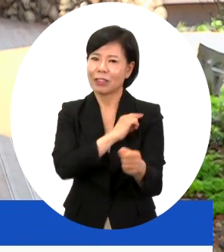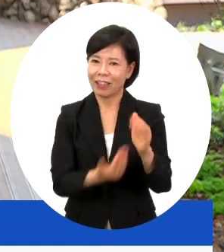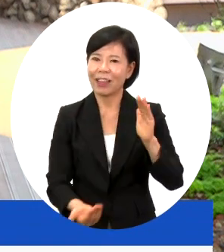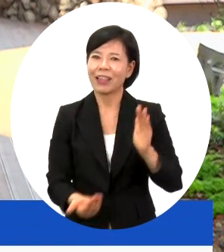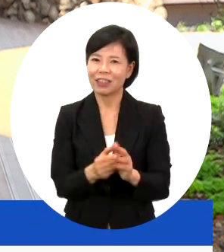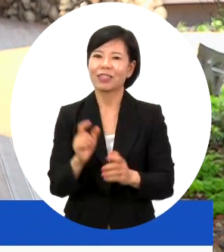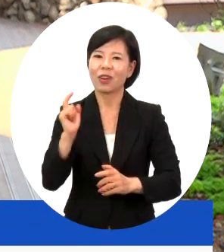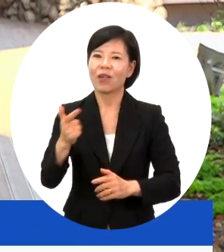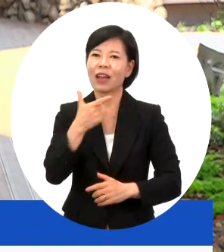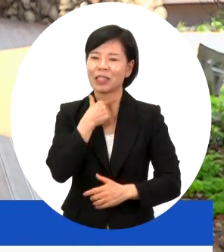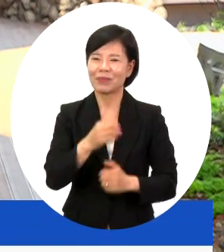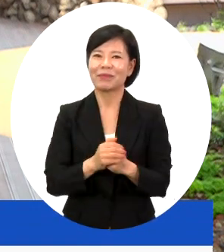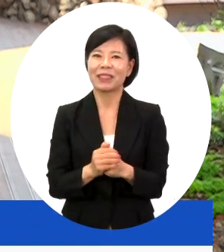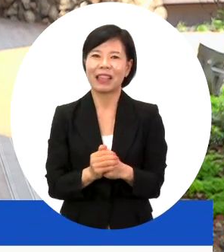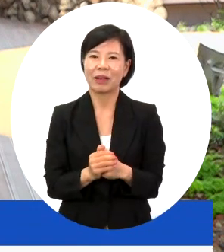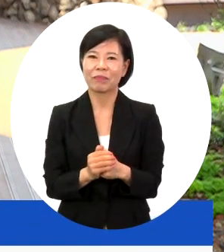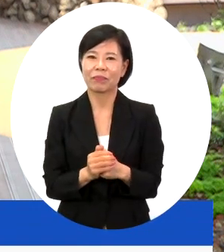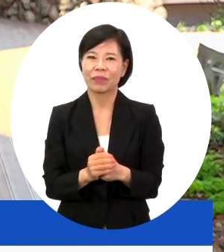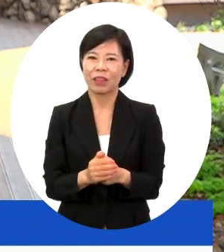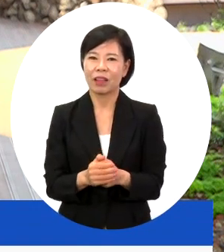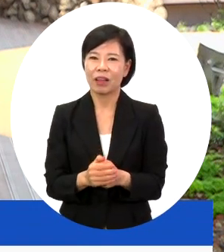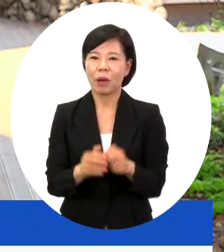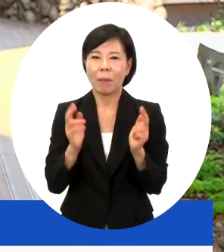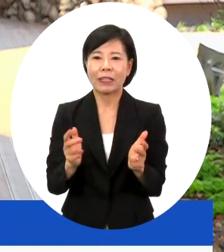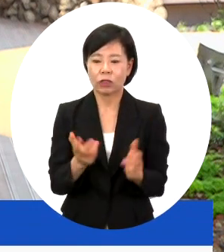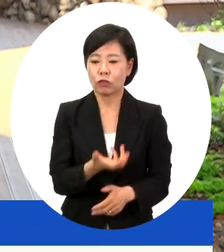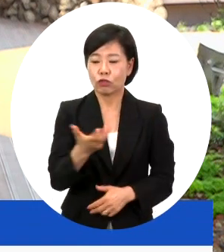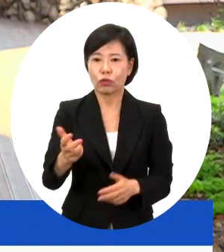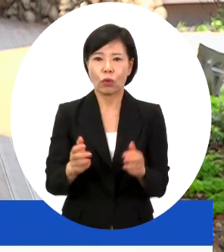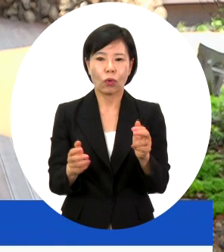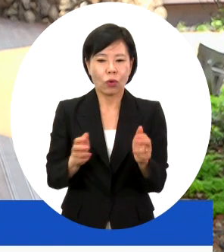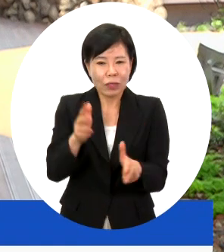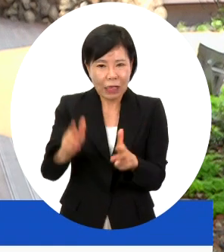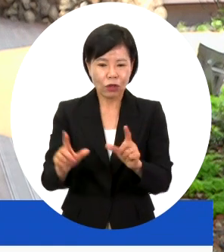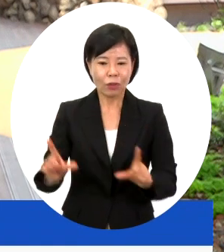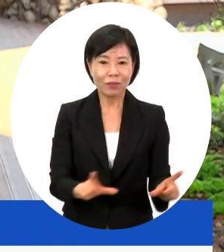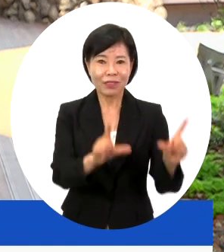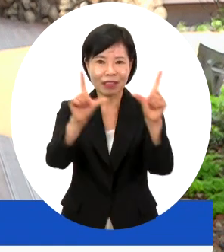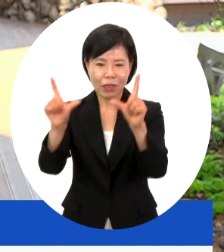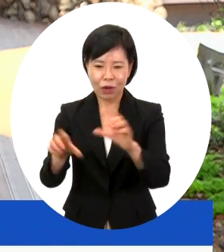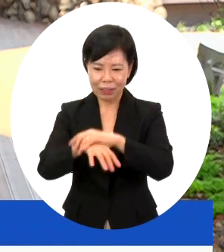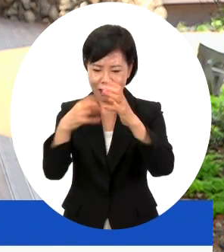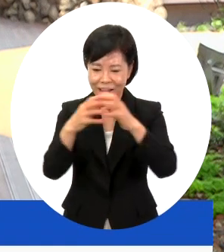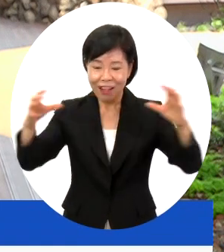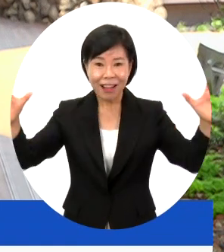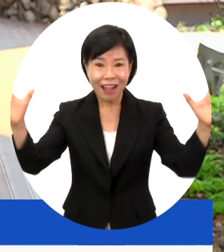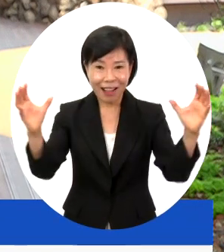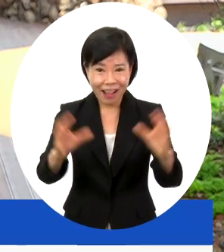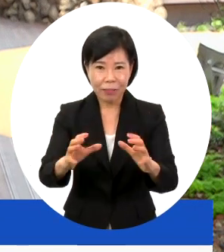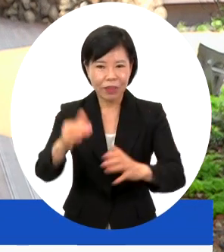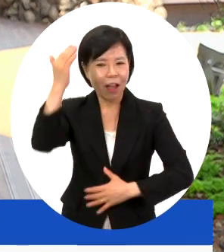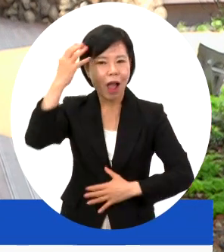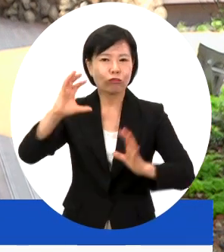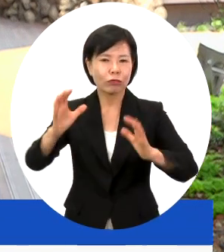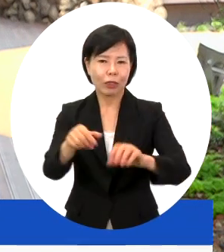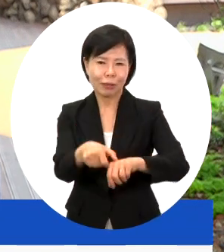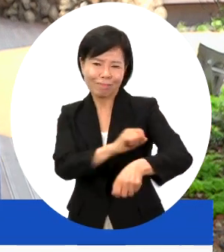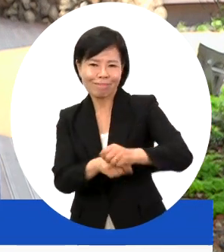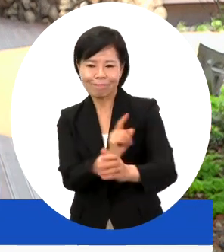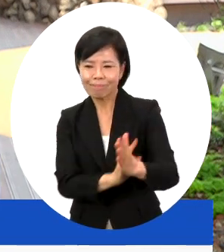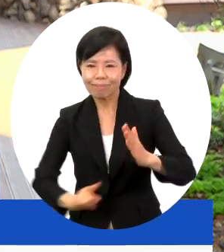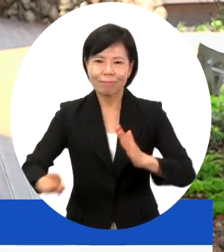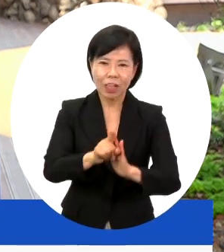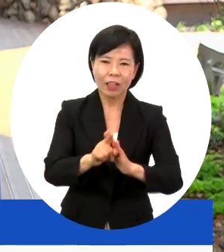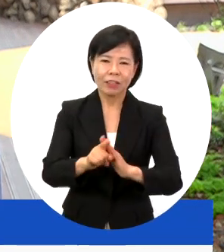최선을 다해 강화해 나가고자 합니다. 발전, 수송, 산업, 생활 전 분야에 걸쳐서 대한민국을